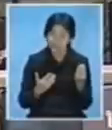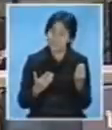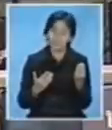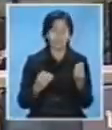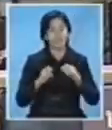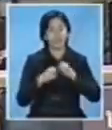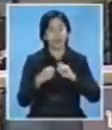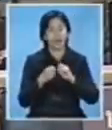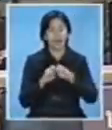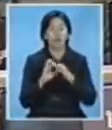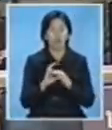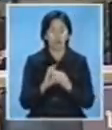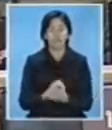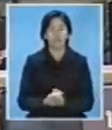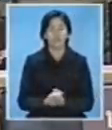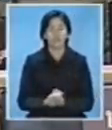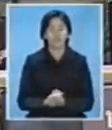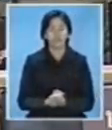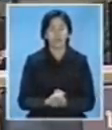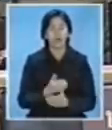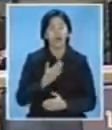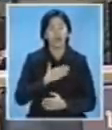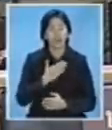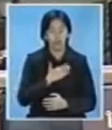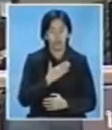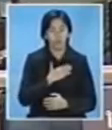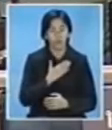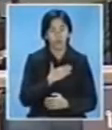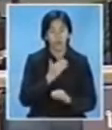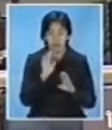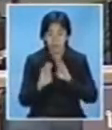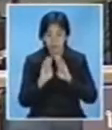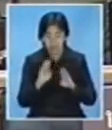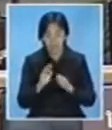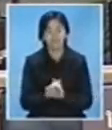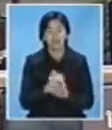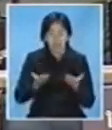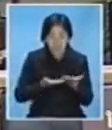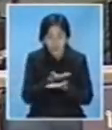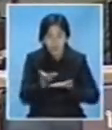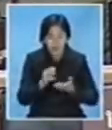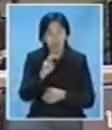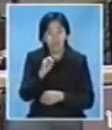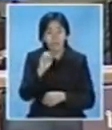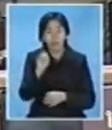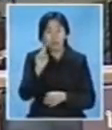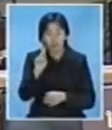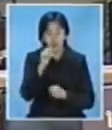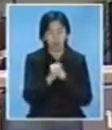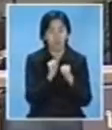ทีนี้เราก็จะมาดูเปรียบเทียบนะคะการเจรจาในลักษณะแบบ MOU ของ